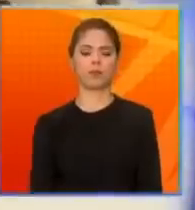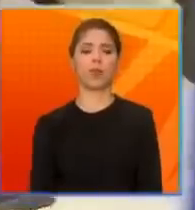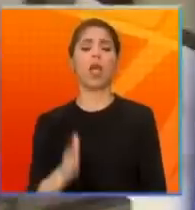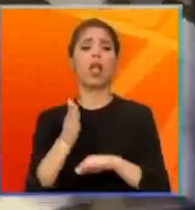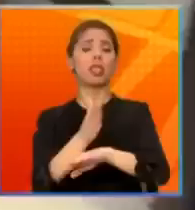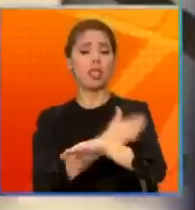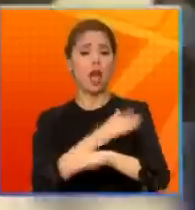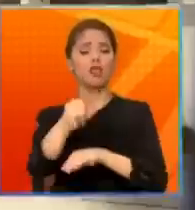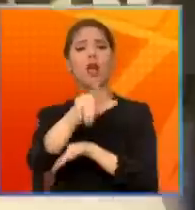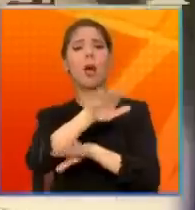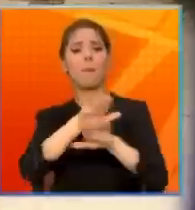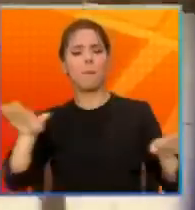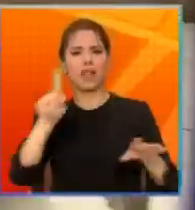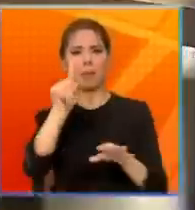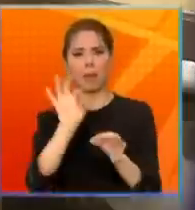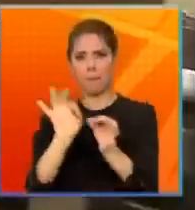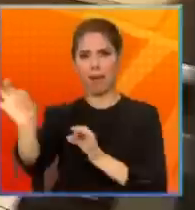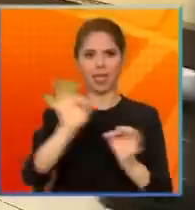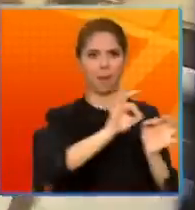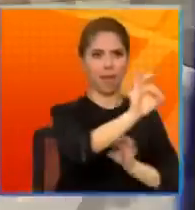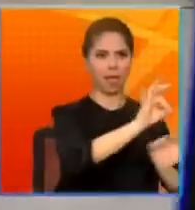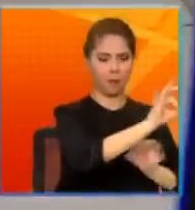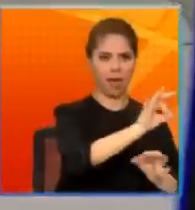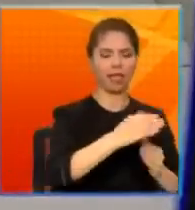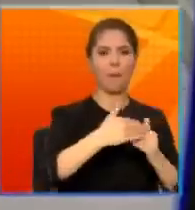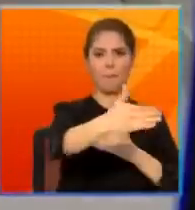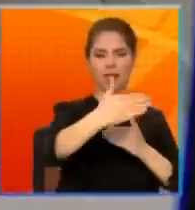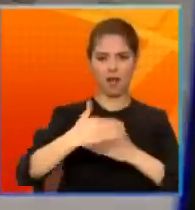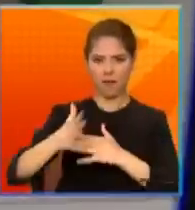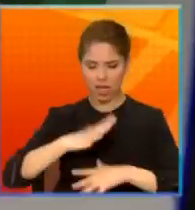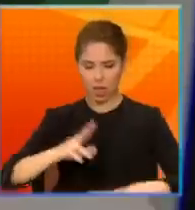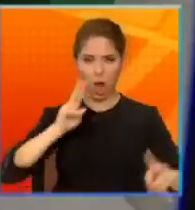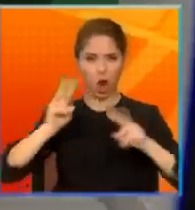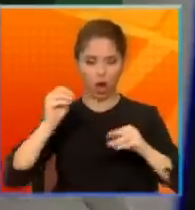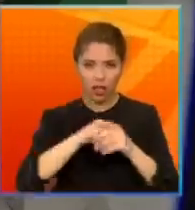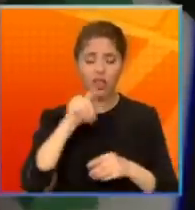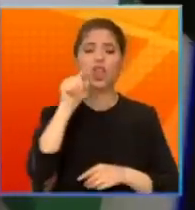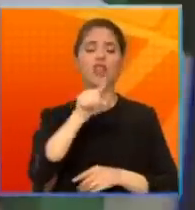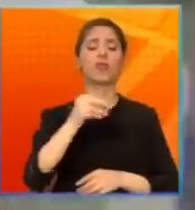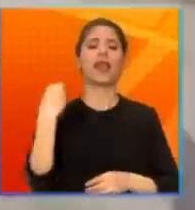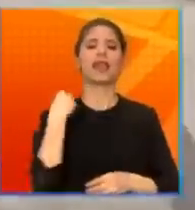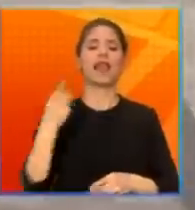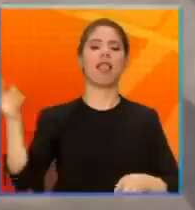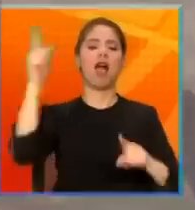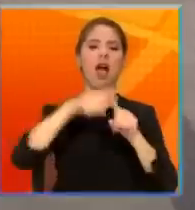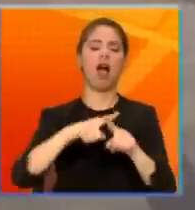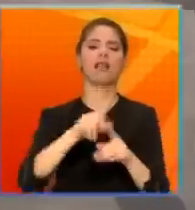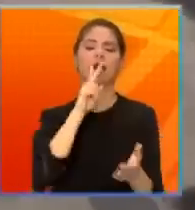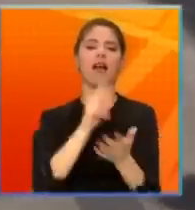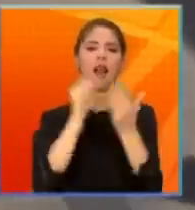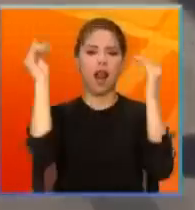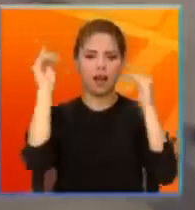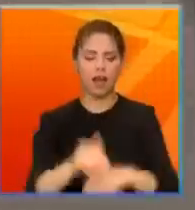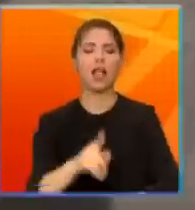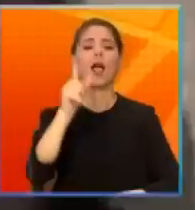Daha önce masalar arasında 1 metre mesafe bırakması istenen lokanta ve restoranlar için ek tedbirler geldi. Bazı kafe ve